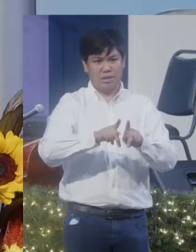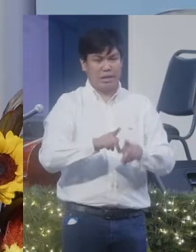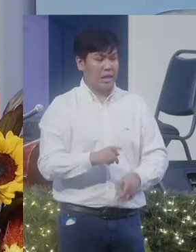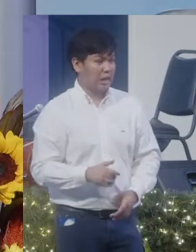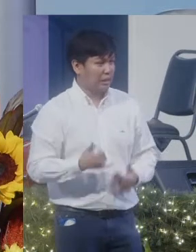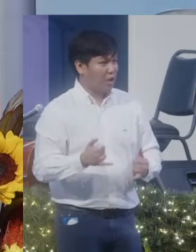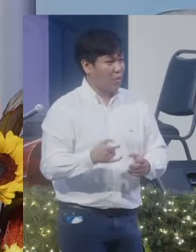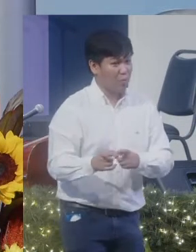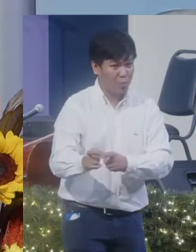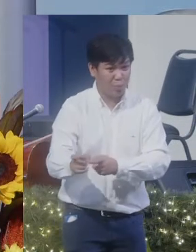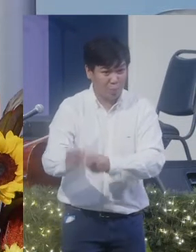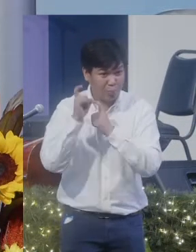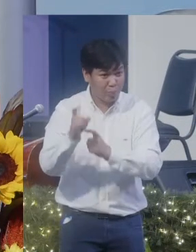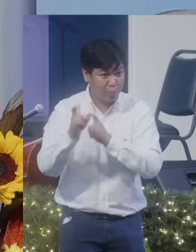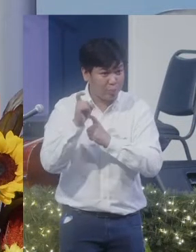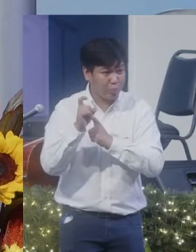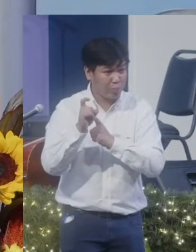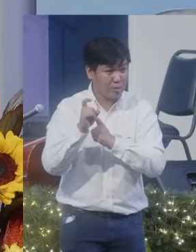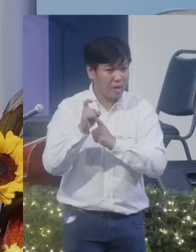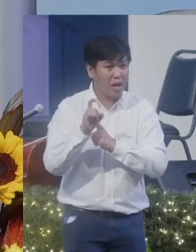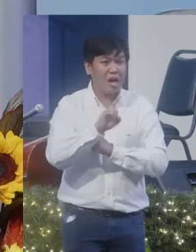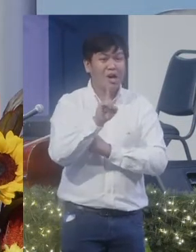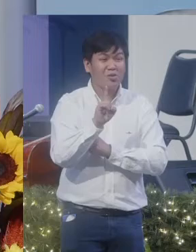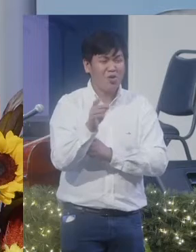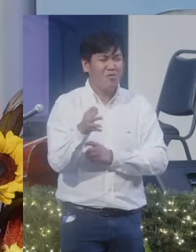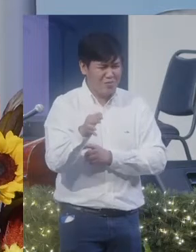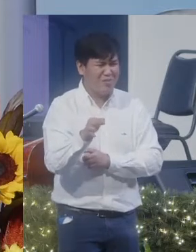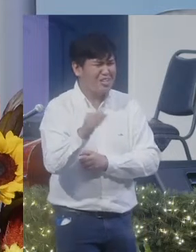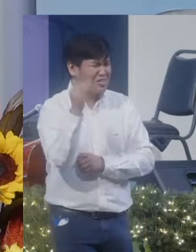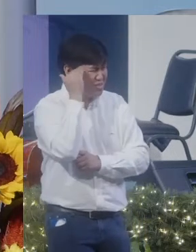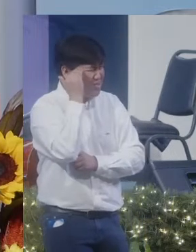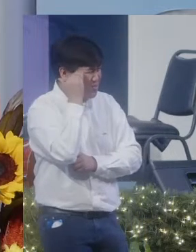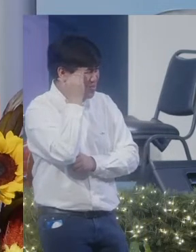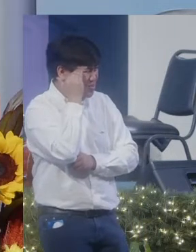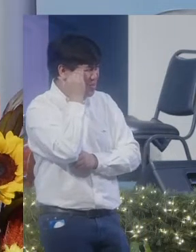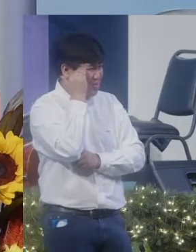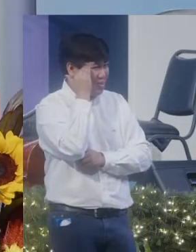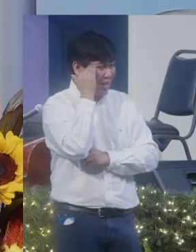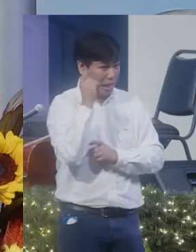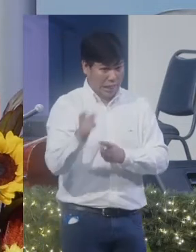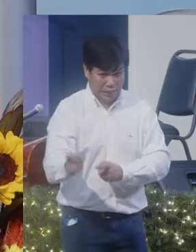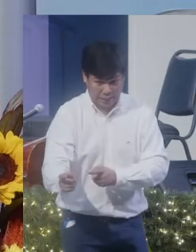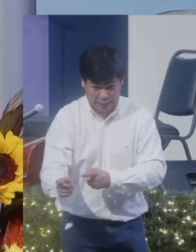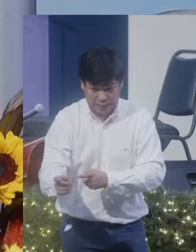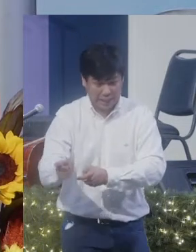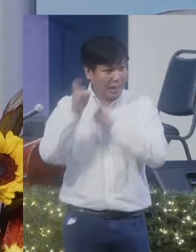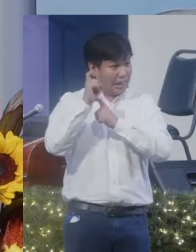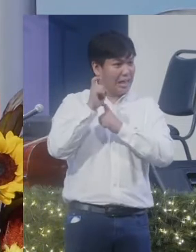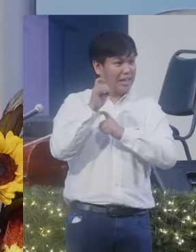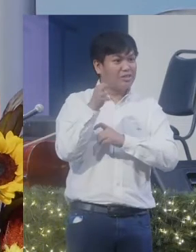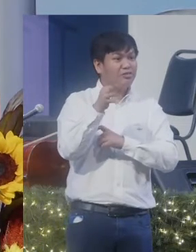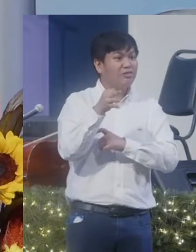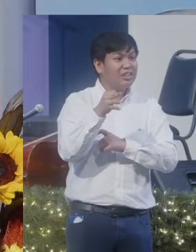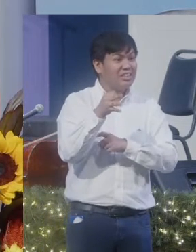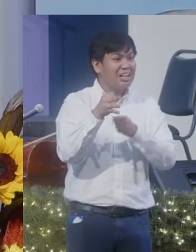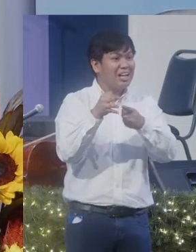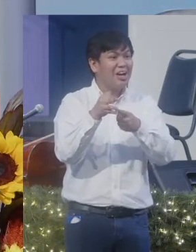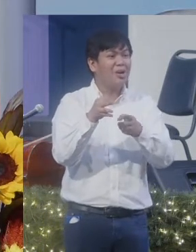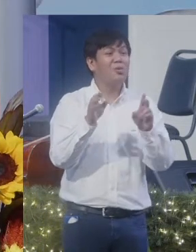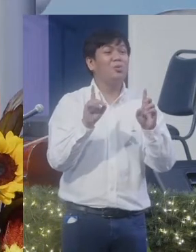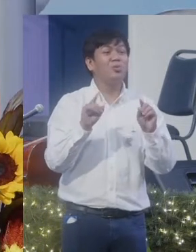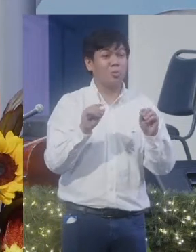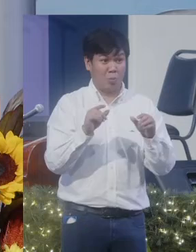mangingisda na ang hinuhuli nilang isda, eventually, patay. Di ba? Kasi mawawala sa